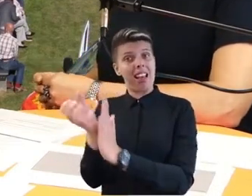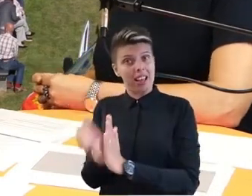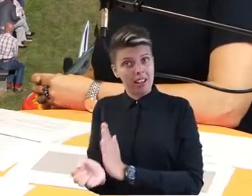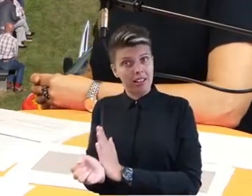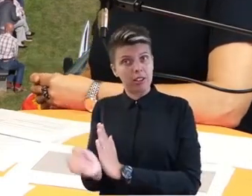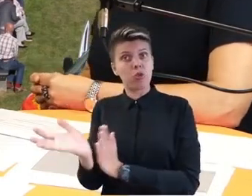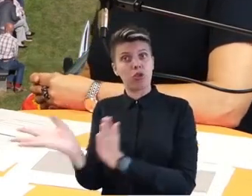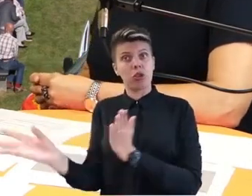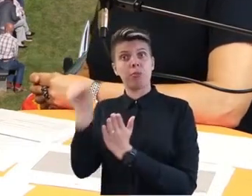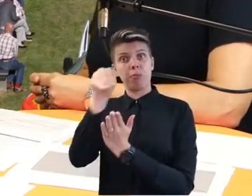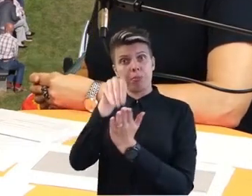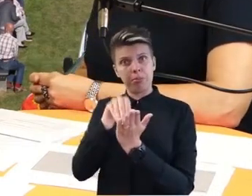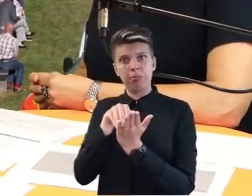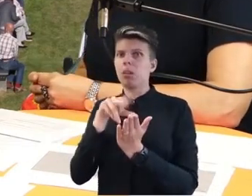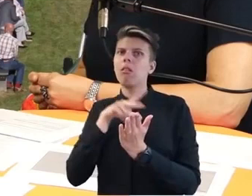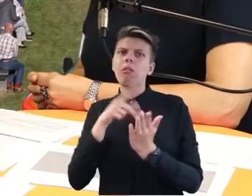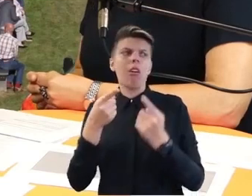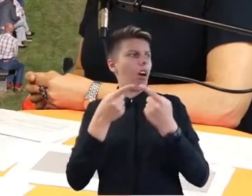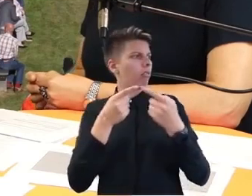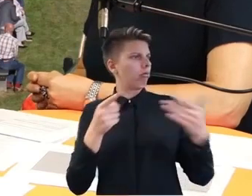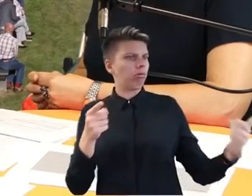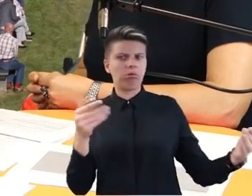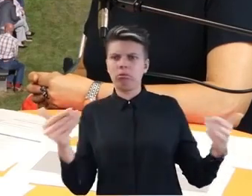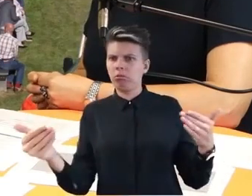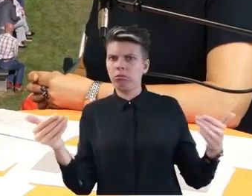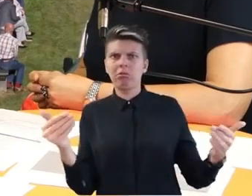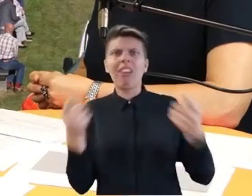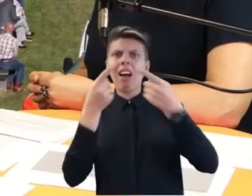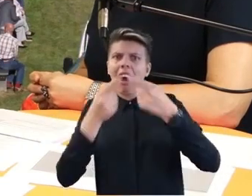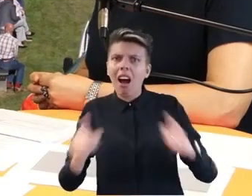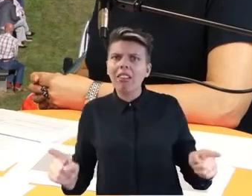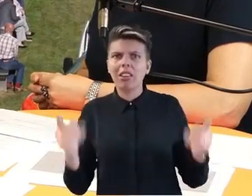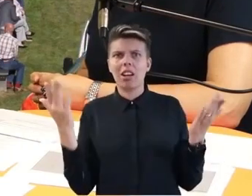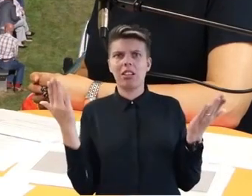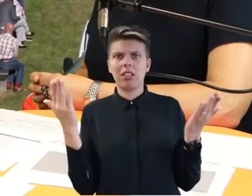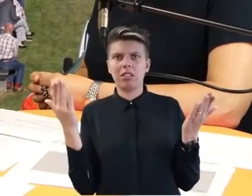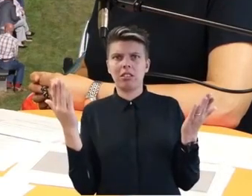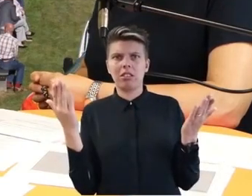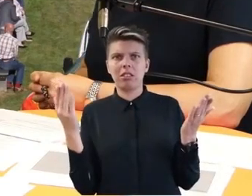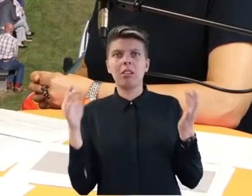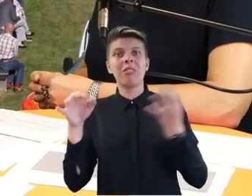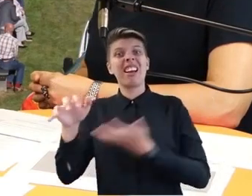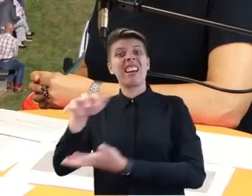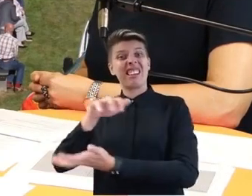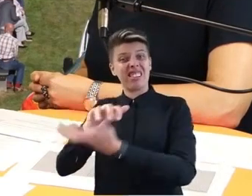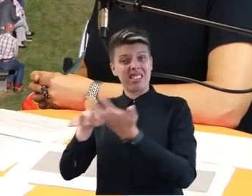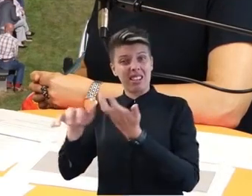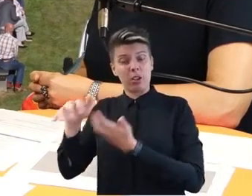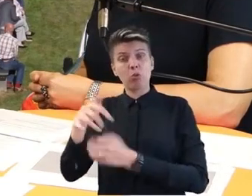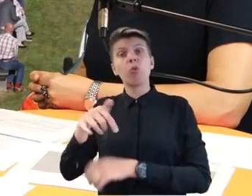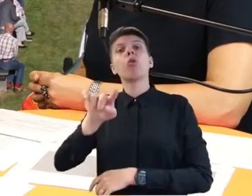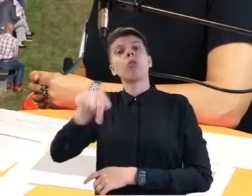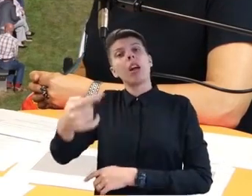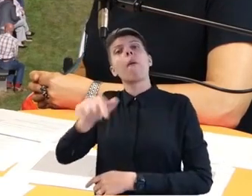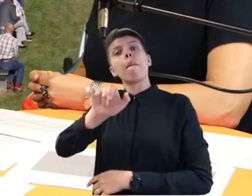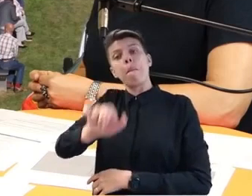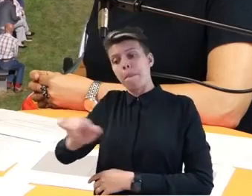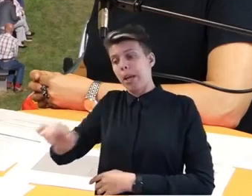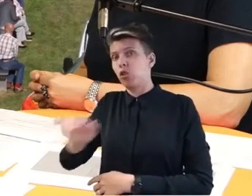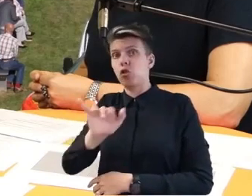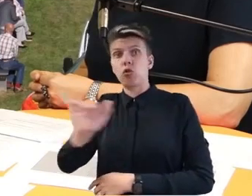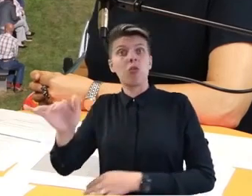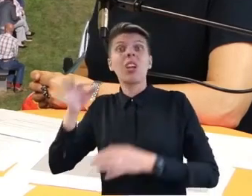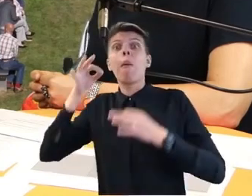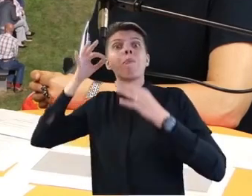eben ein sehr anderes bild und zwar dass menschen in krisen oder katastrophenlagen in der regel eben nicht